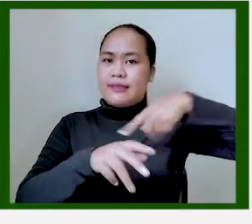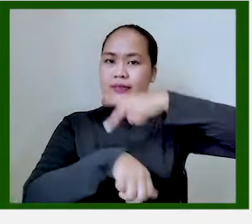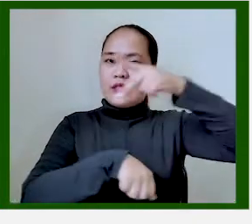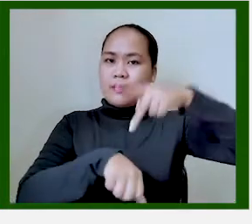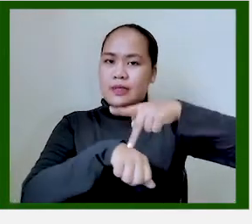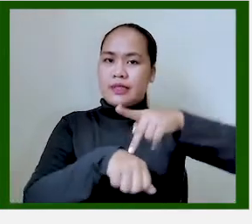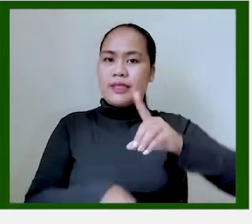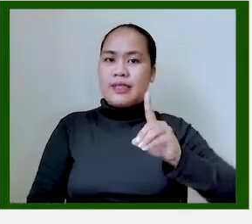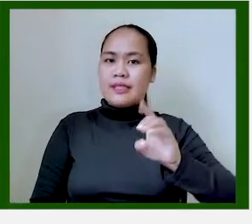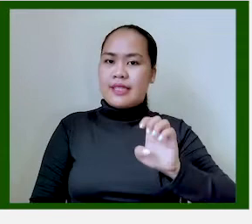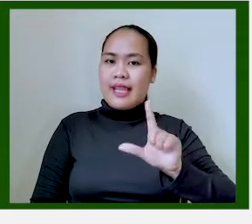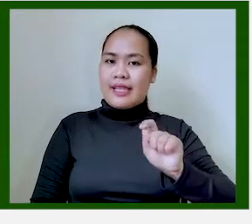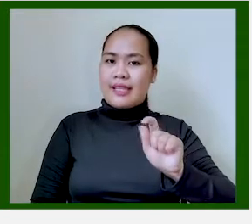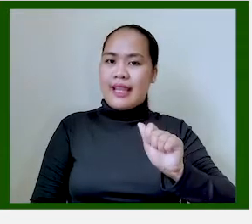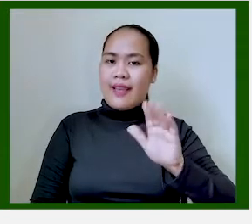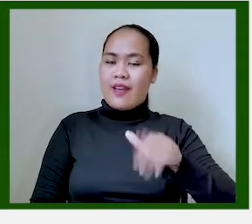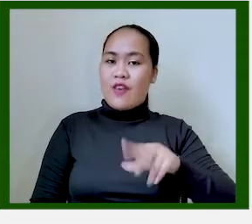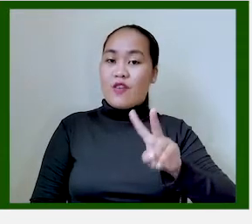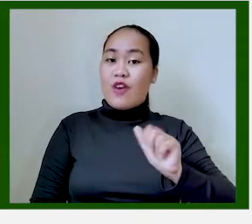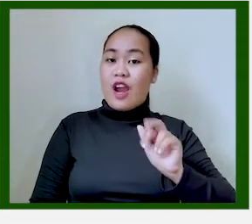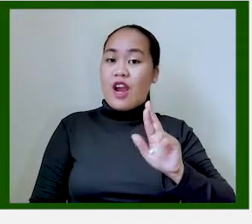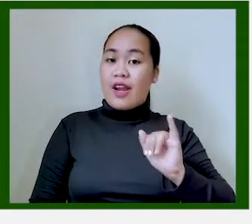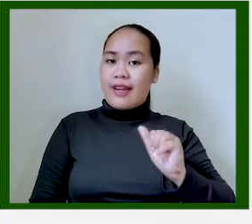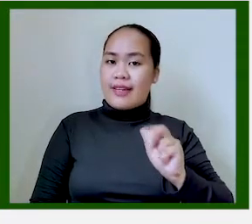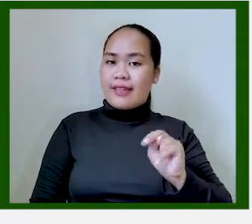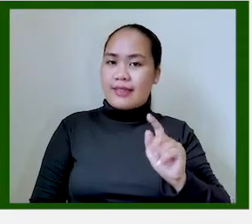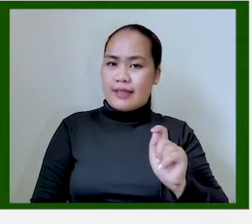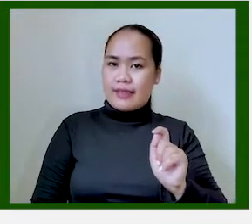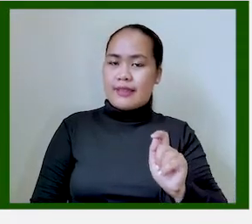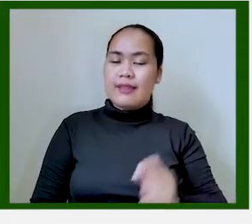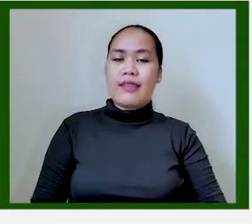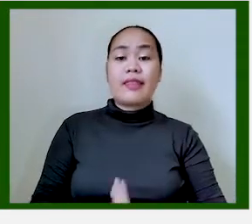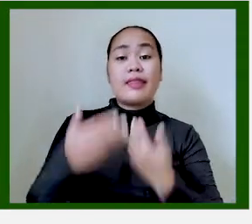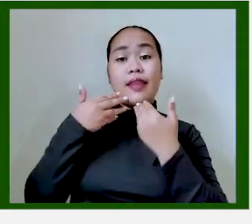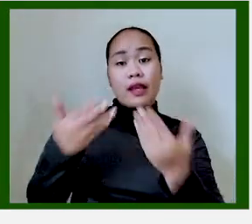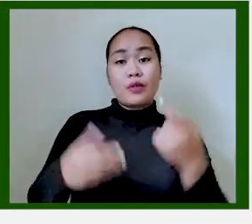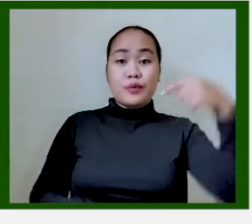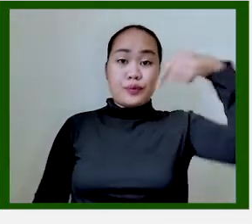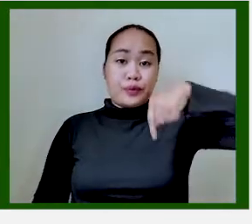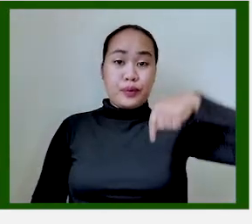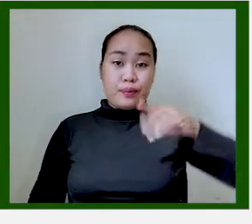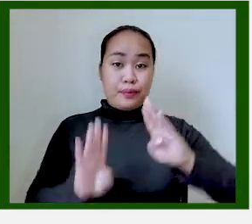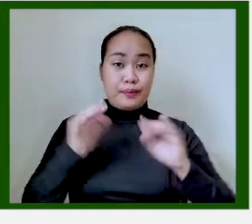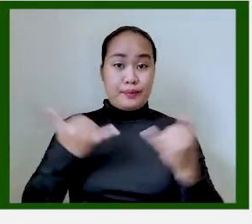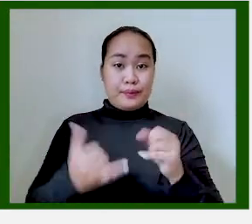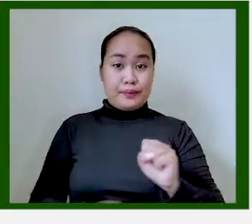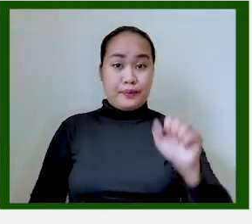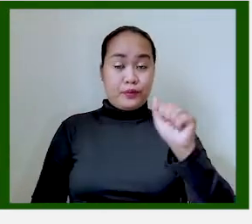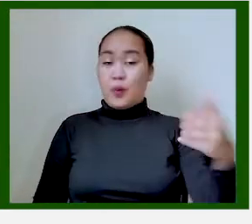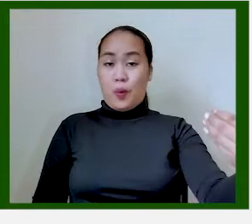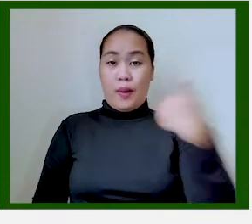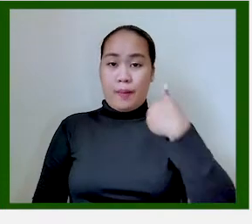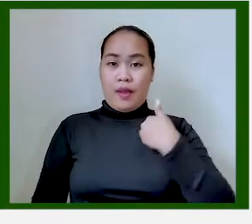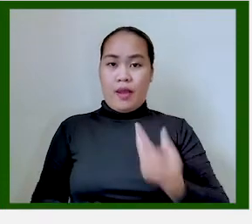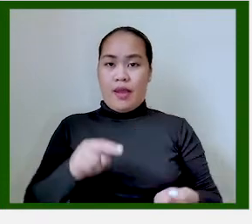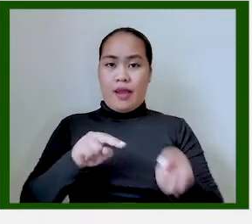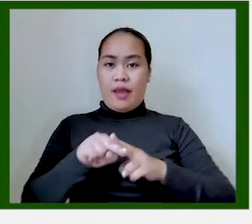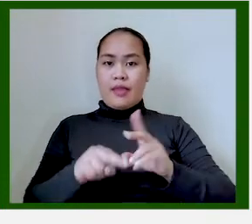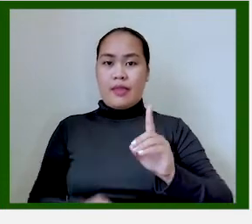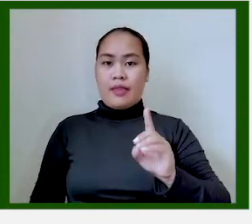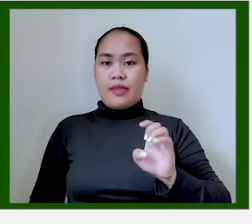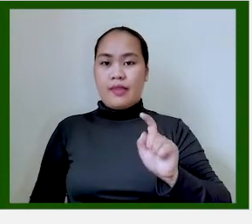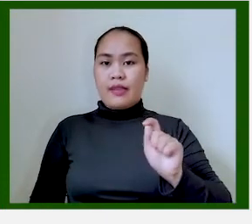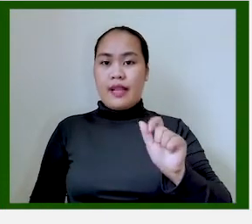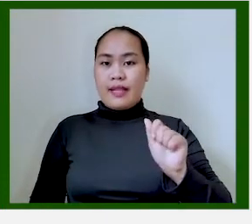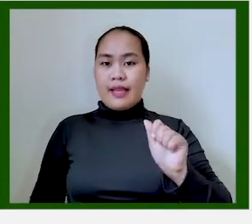Thankfully, sa ating barangay, hindi pa nadadagdagan ang Delta case. So, we are still at one Delta case. No? But